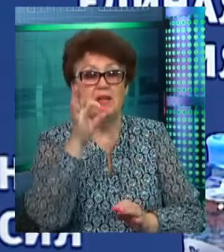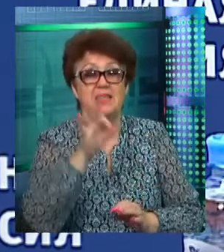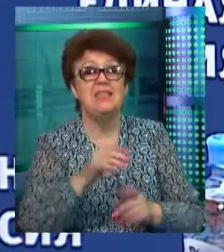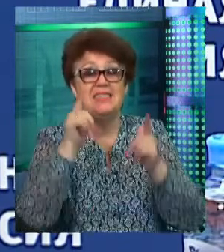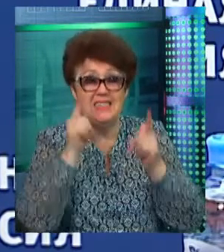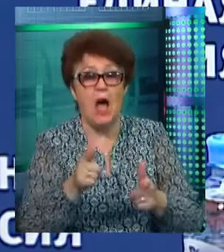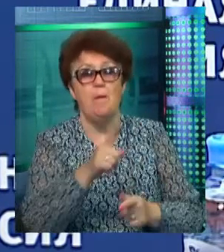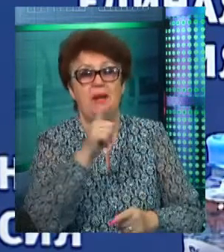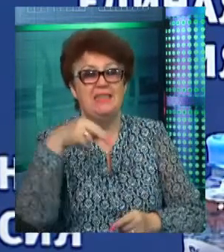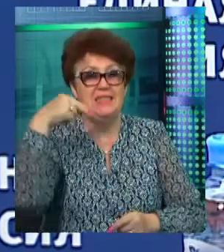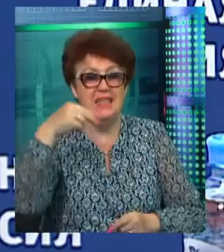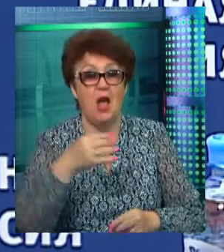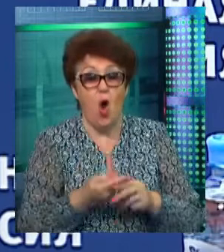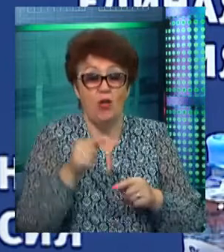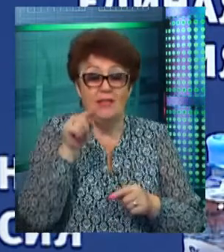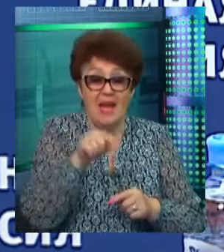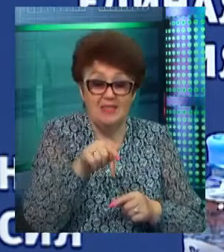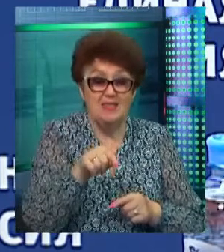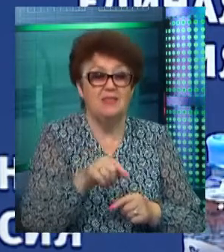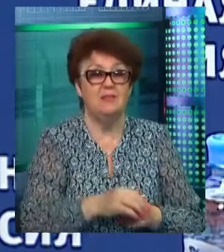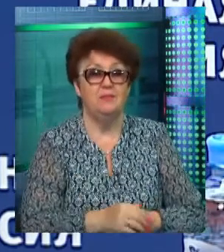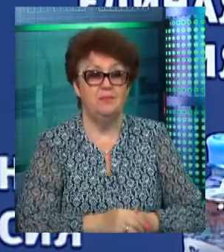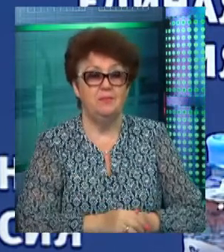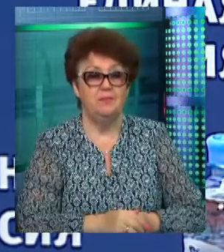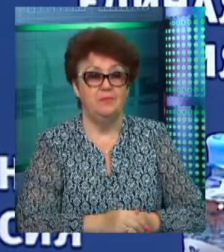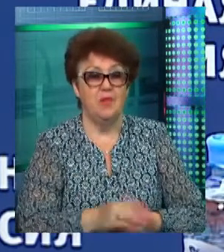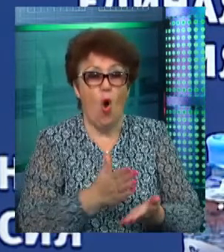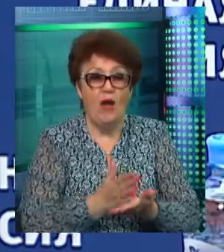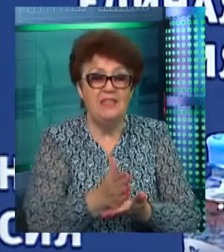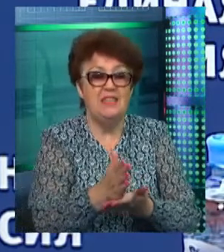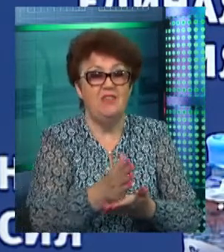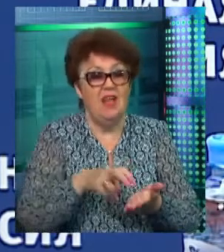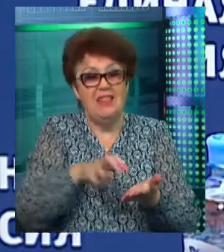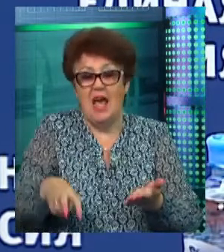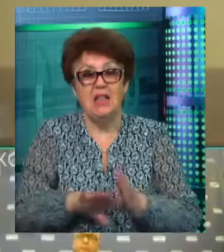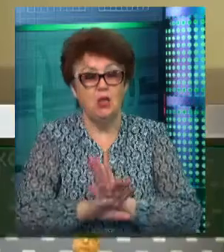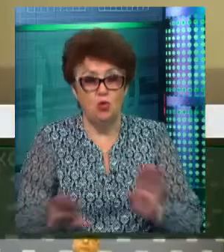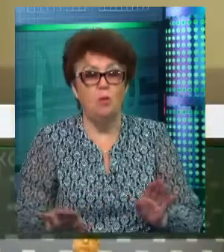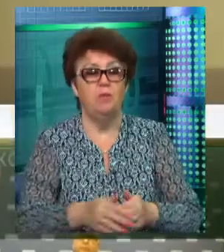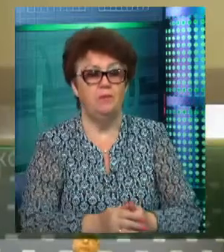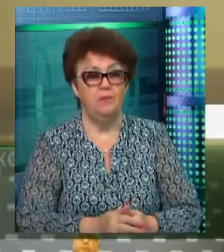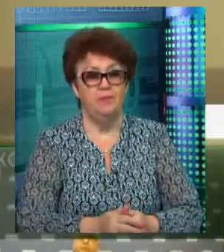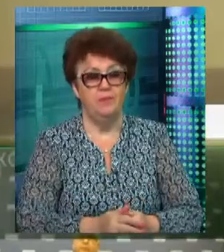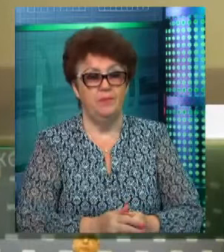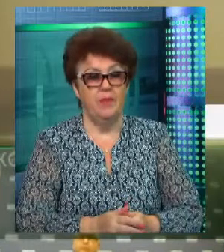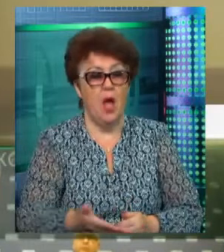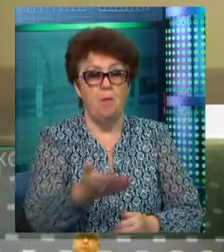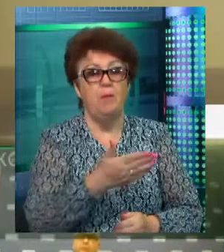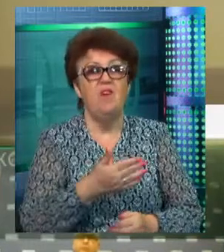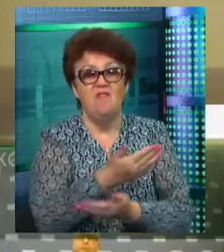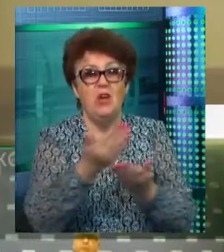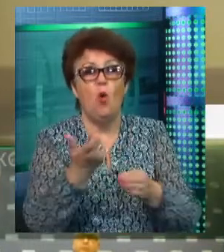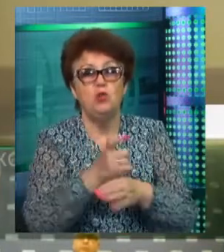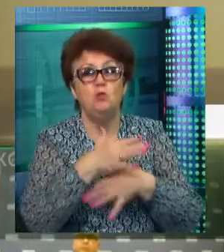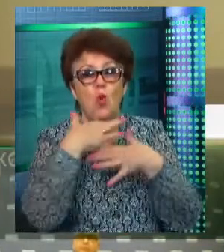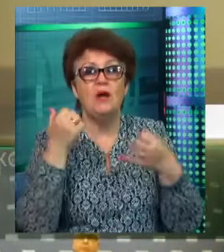мы от этих как бы ориентированный отойдем мы должны все учить вы очень много делаете